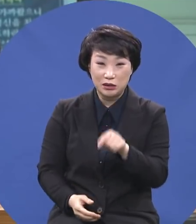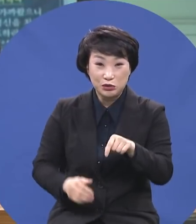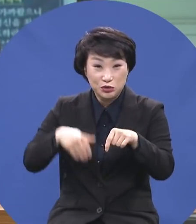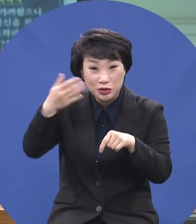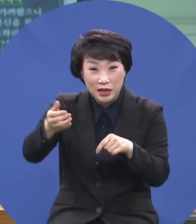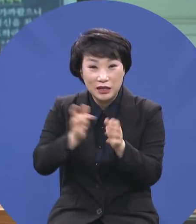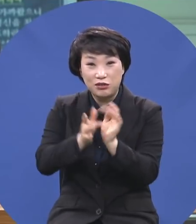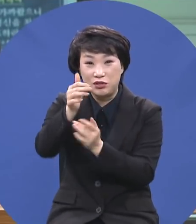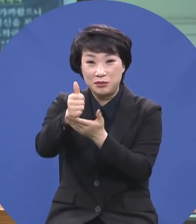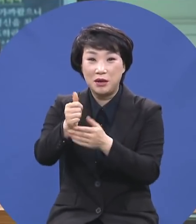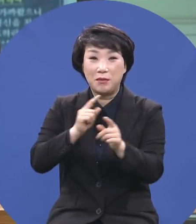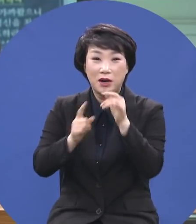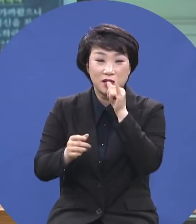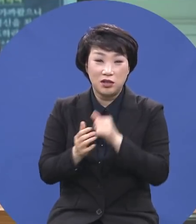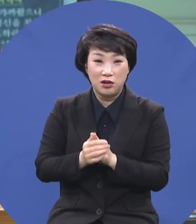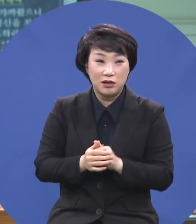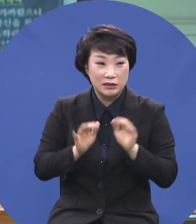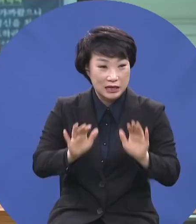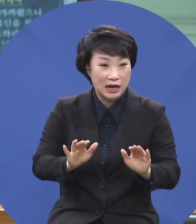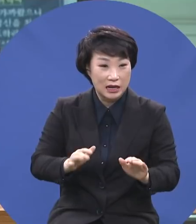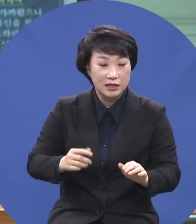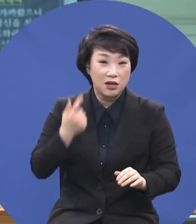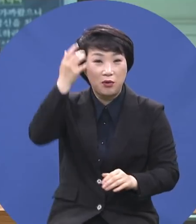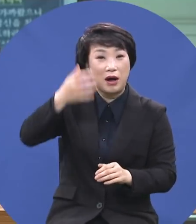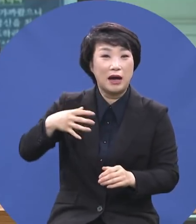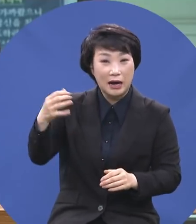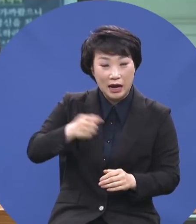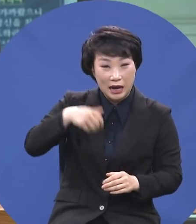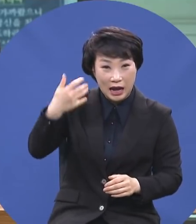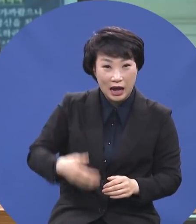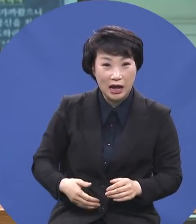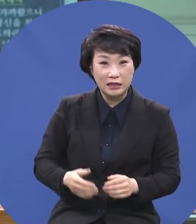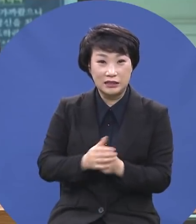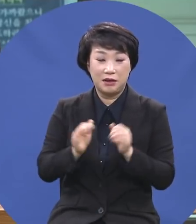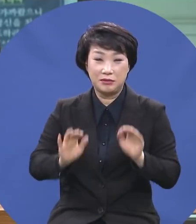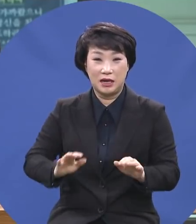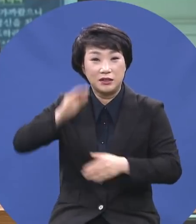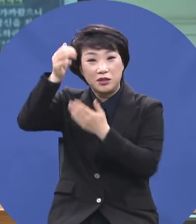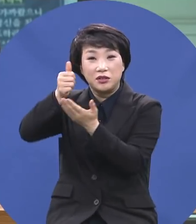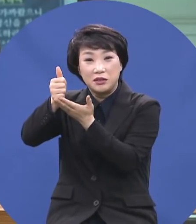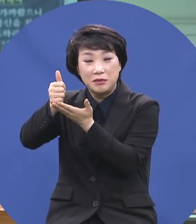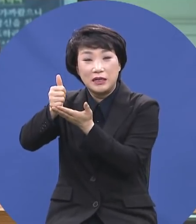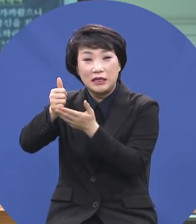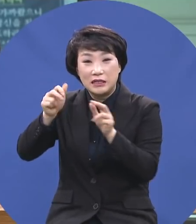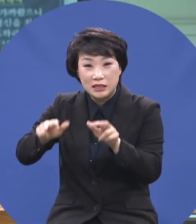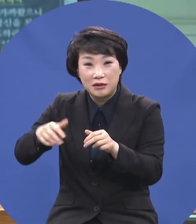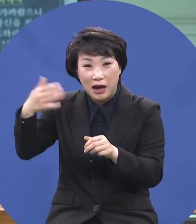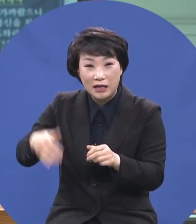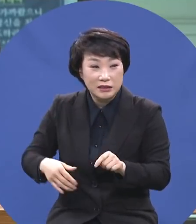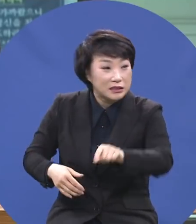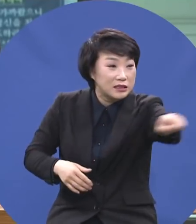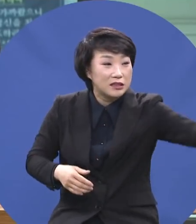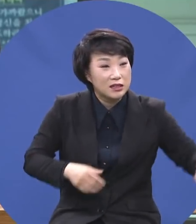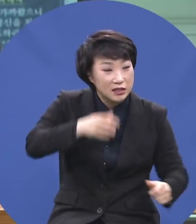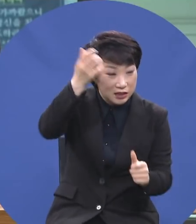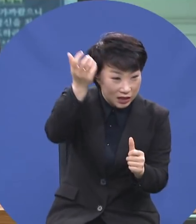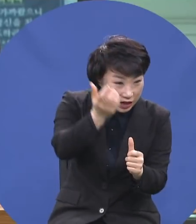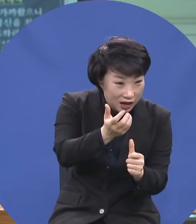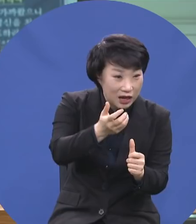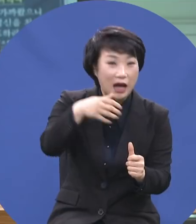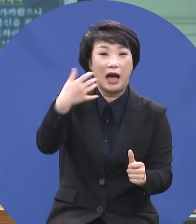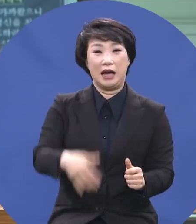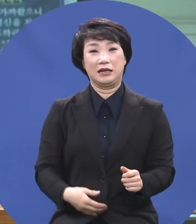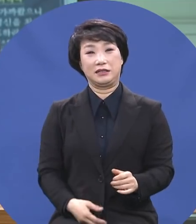뒤 예수께서 아직 영광을 받지 못한 고로 성령이 아직 저희에게